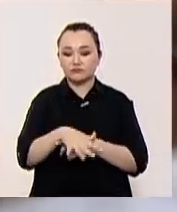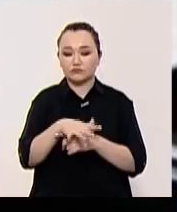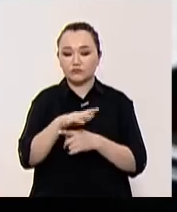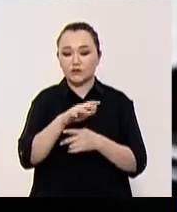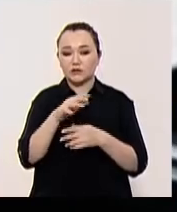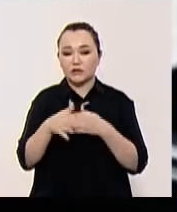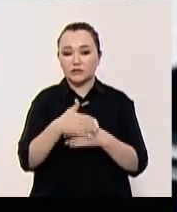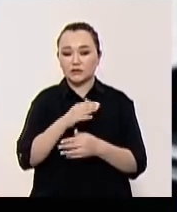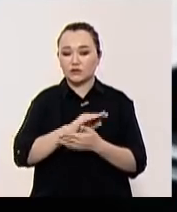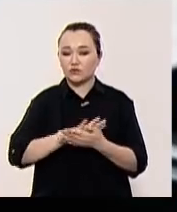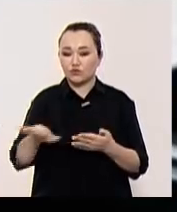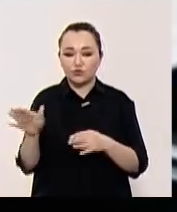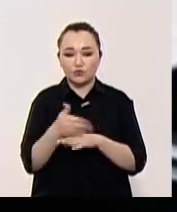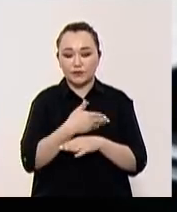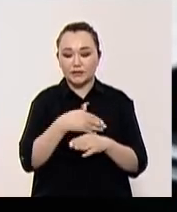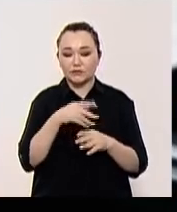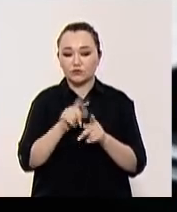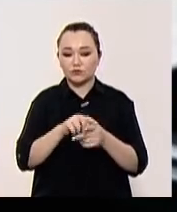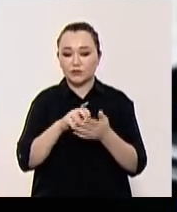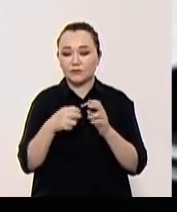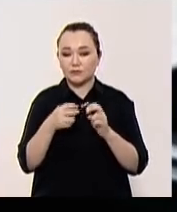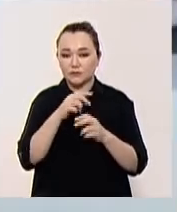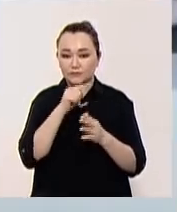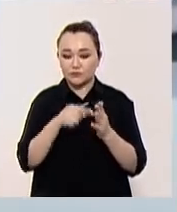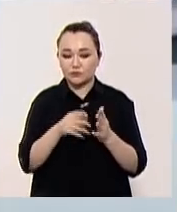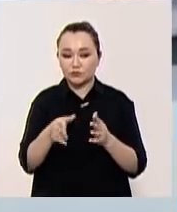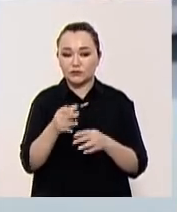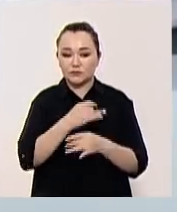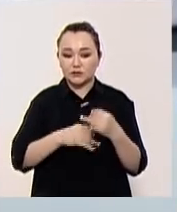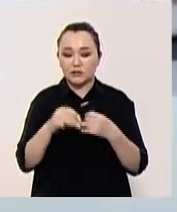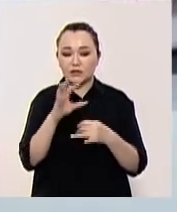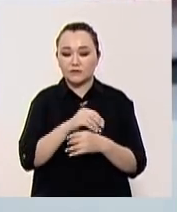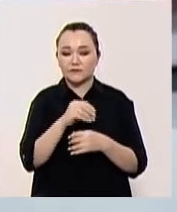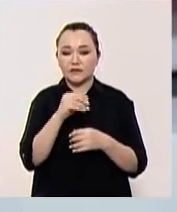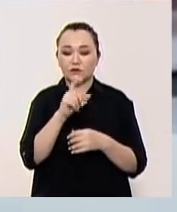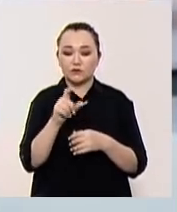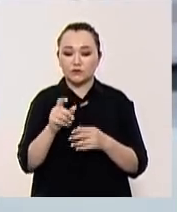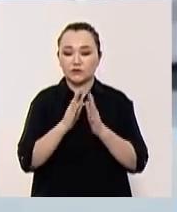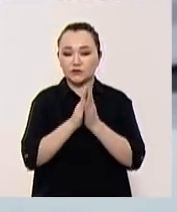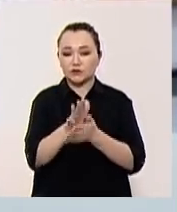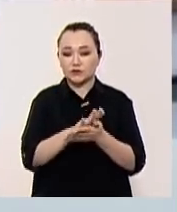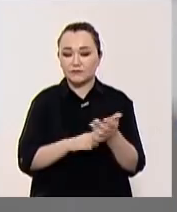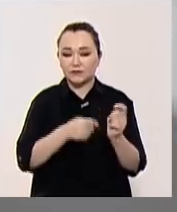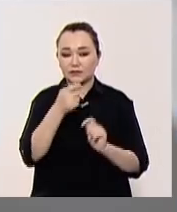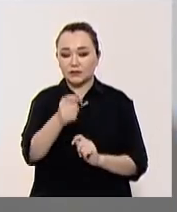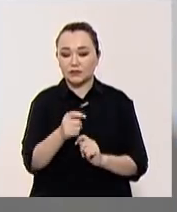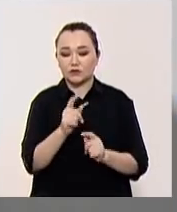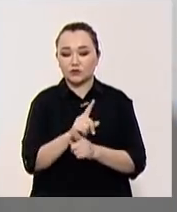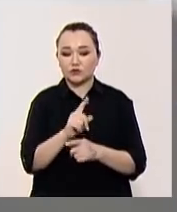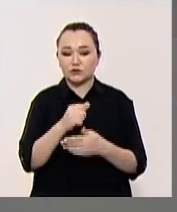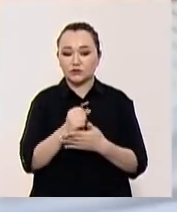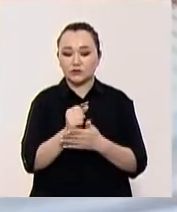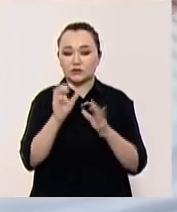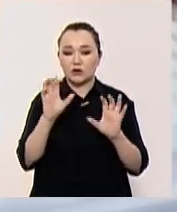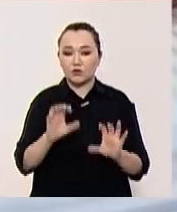шешімді бекіту мәселесі де көтерілмек. Конституциялық сот құрып, тиісті органдармен азаматтардың өтініш білдіру мүмкіндігін белгілеу туралы